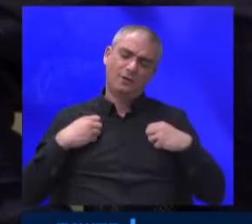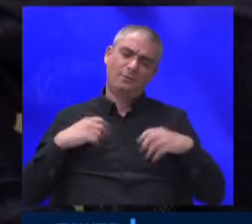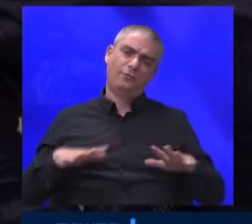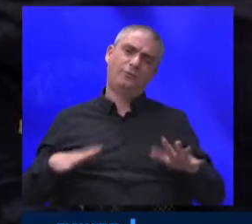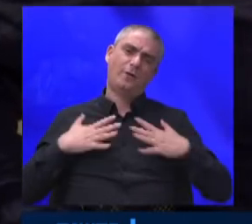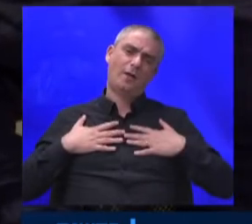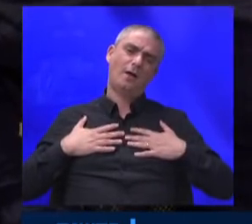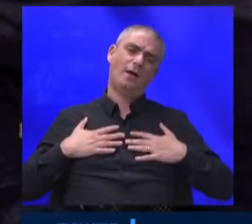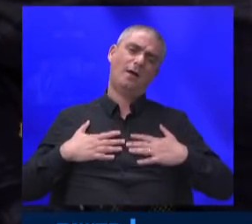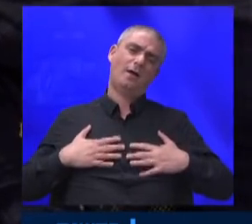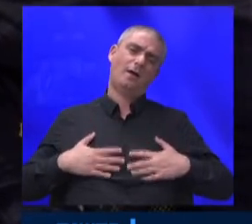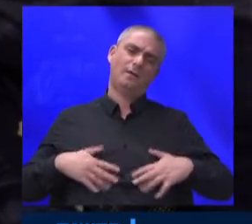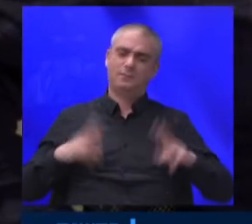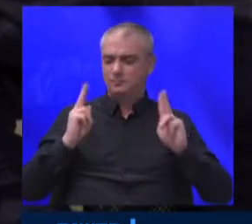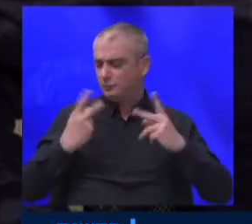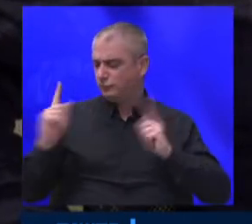שחרור.